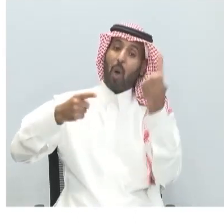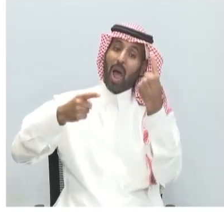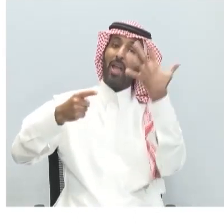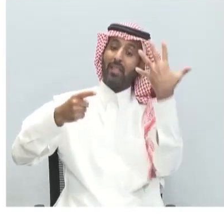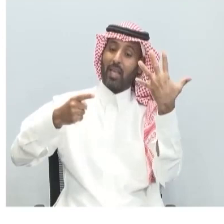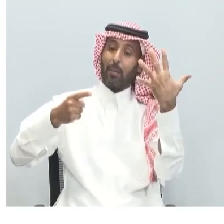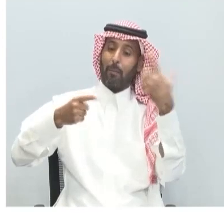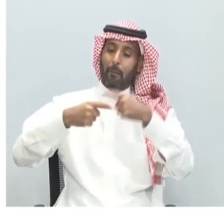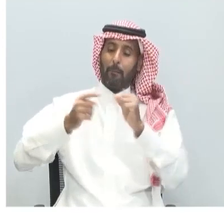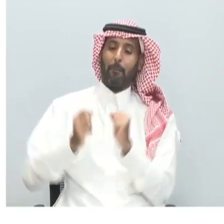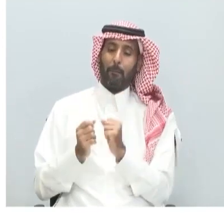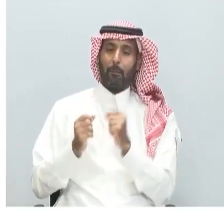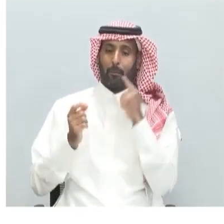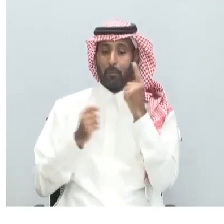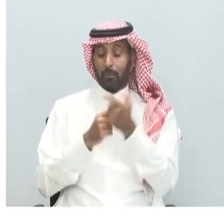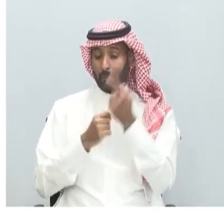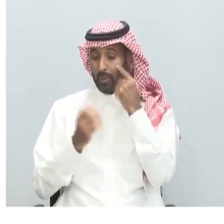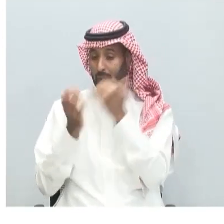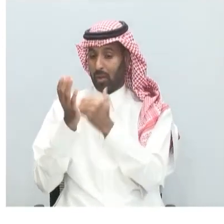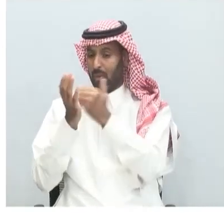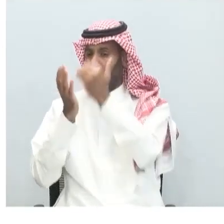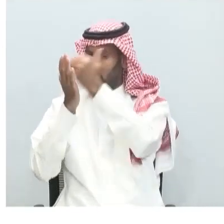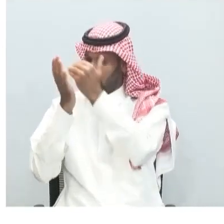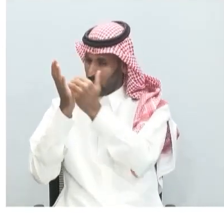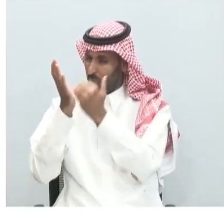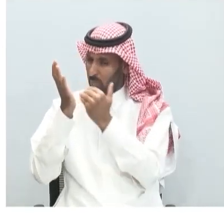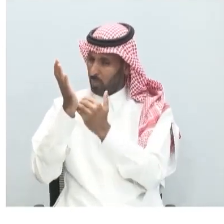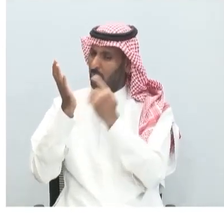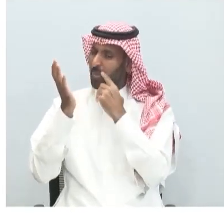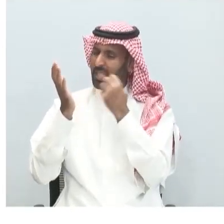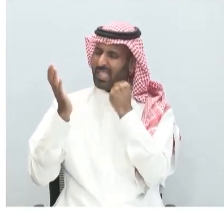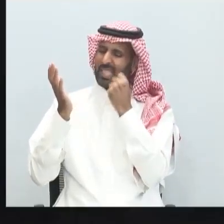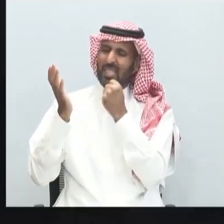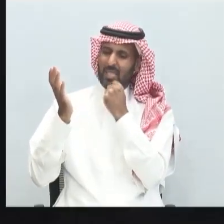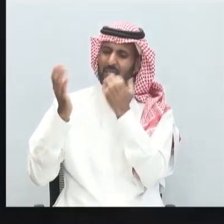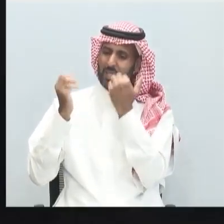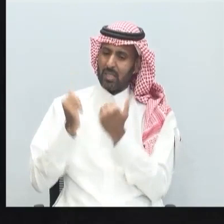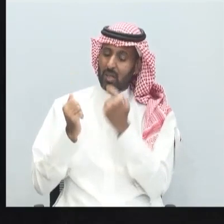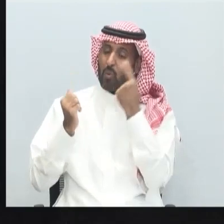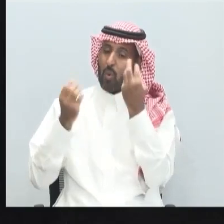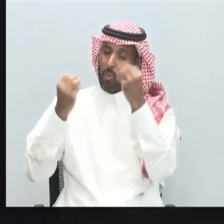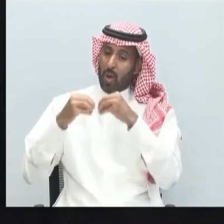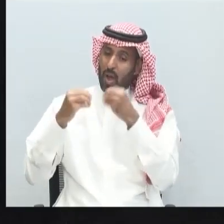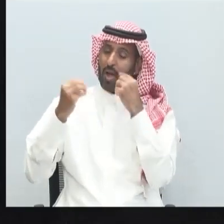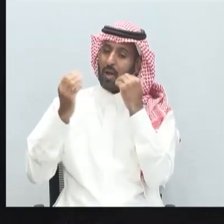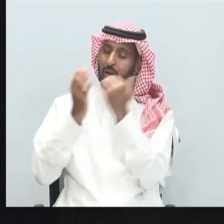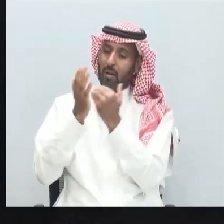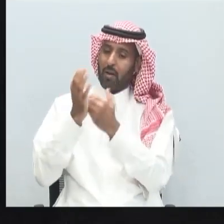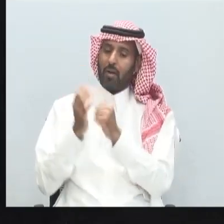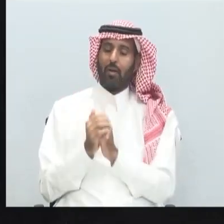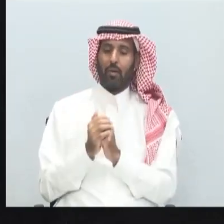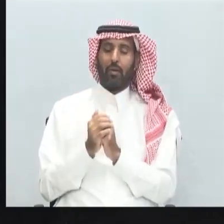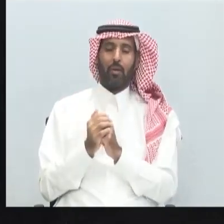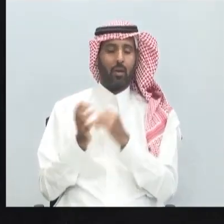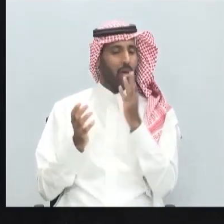خمسه ونلاحظ انني كلما نزلت الى الاسفل تزداد المستويات واحد تلوى الاخر